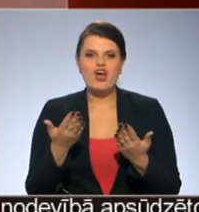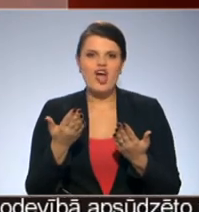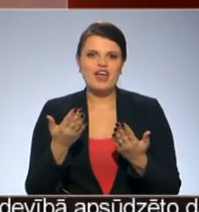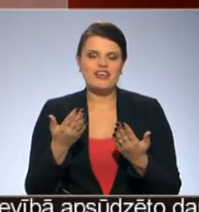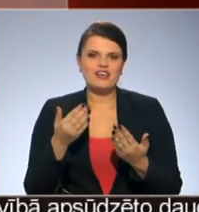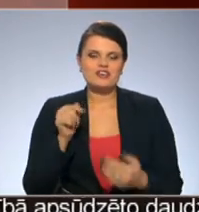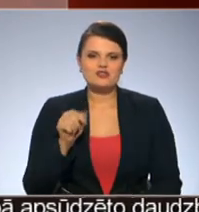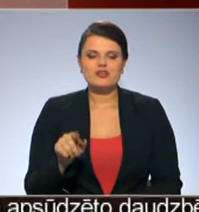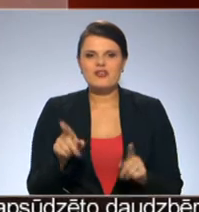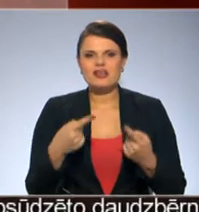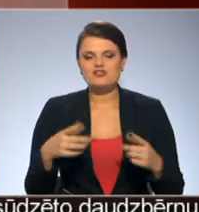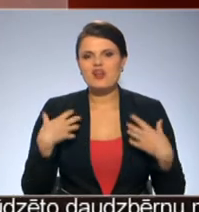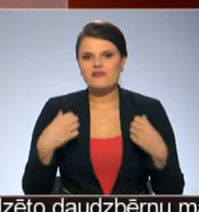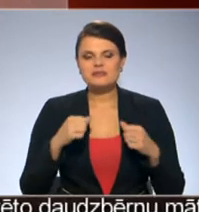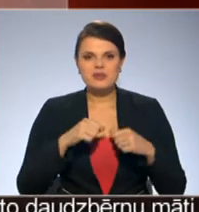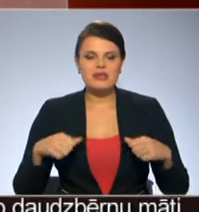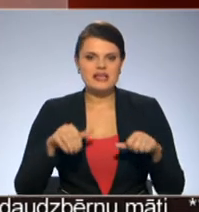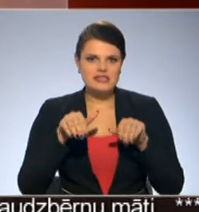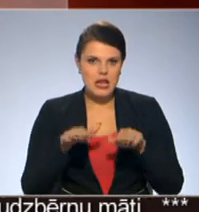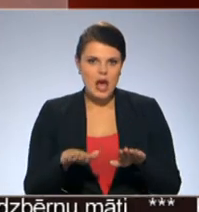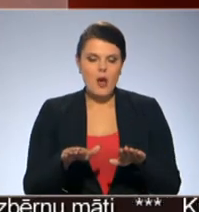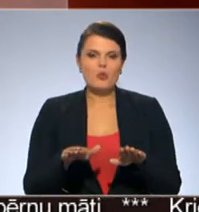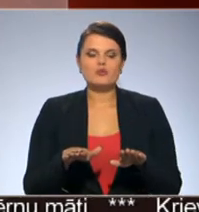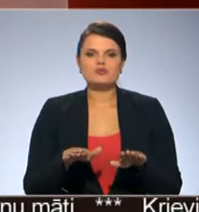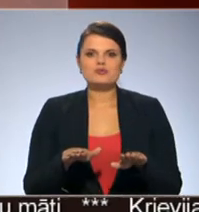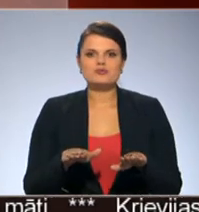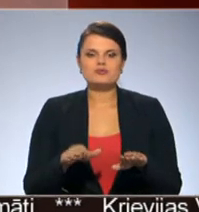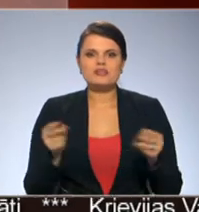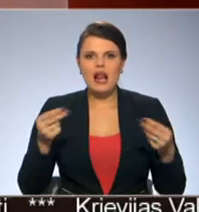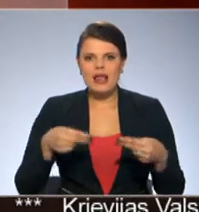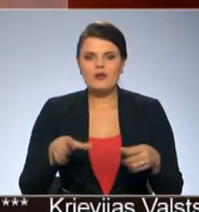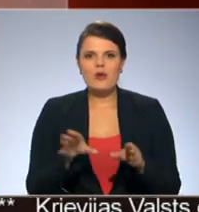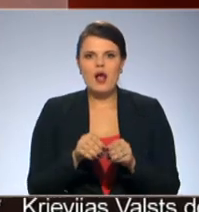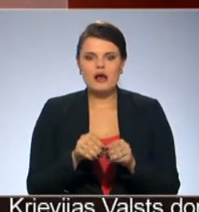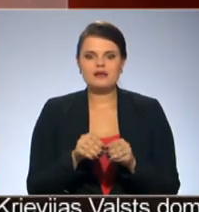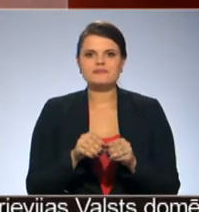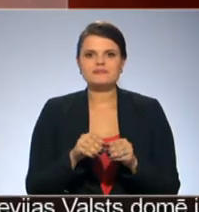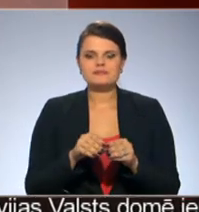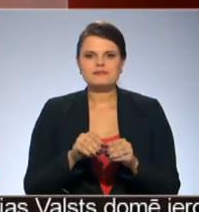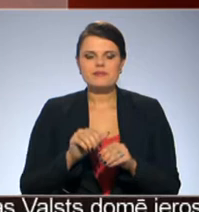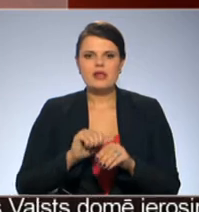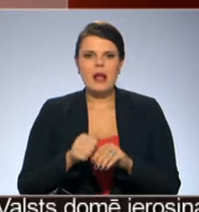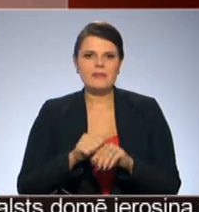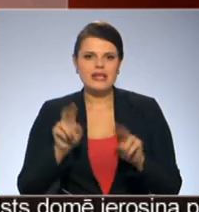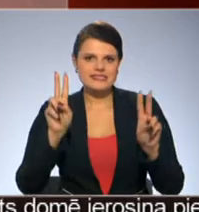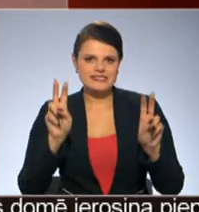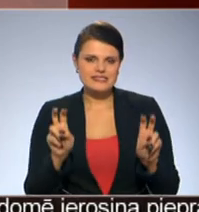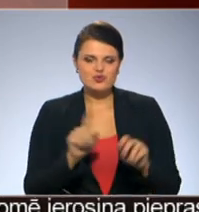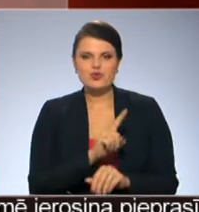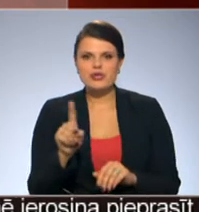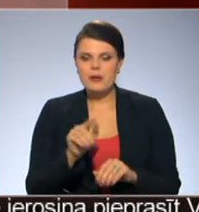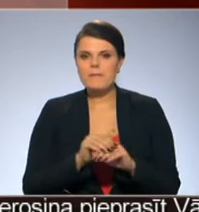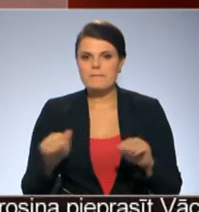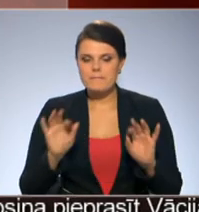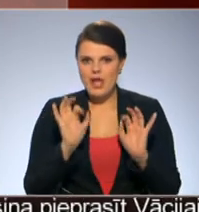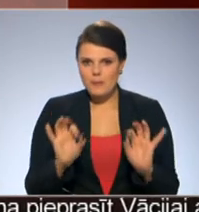nu, Nacionālā veselības dienesta lēmums slēgt līgumu ar Apelsīnu, ar šo te Apelsīnu ir pamatots